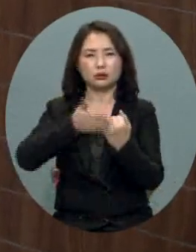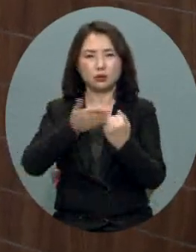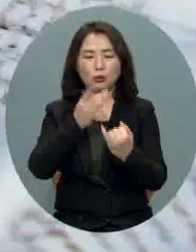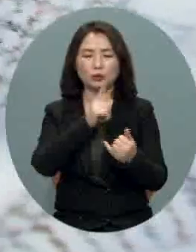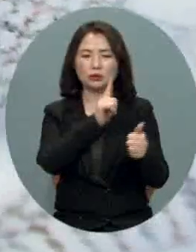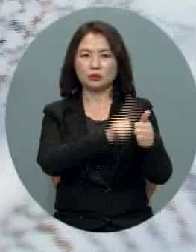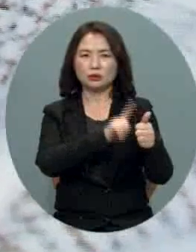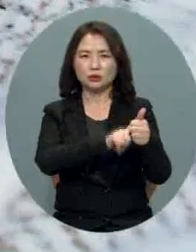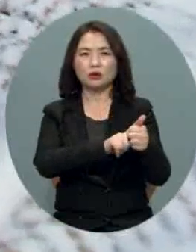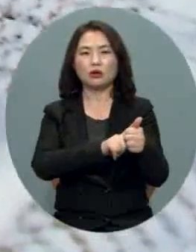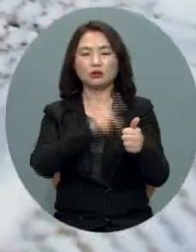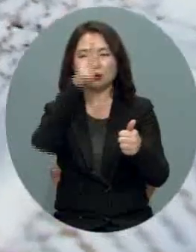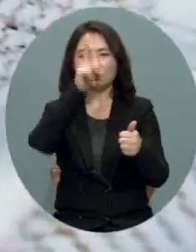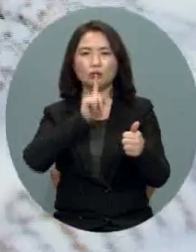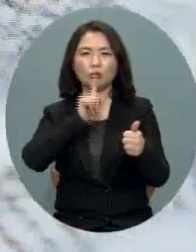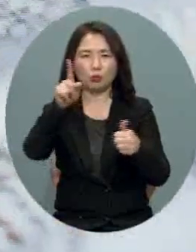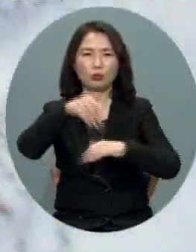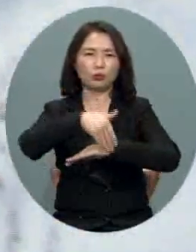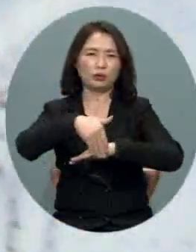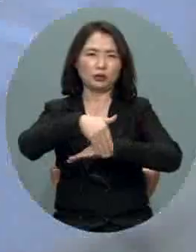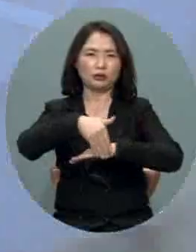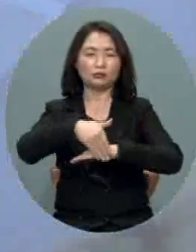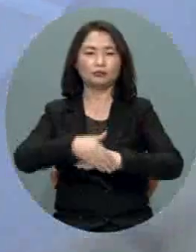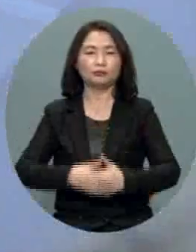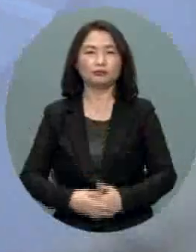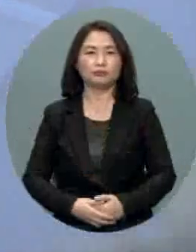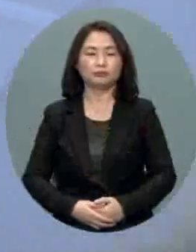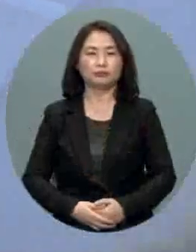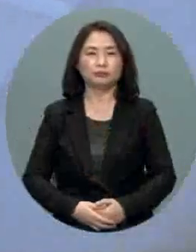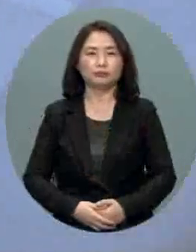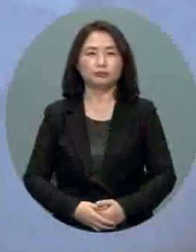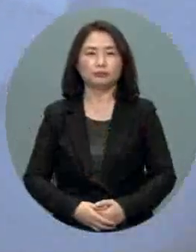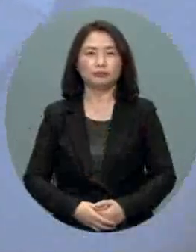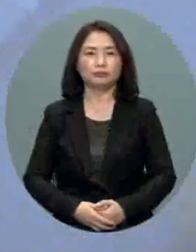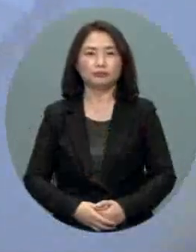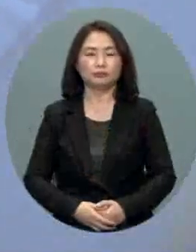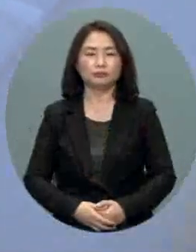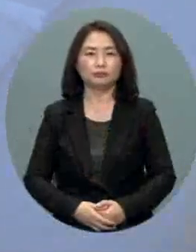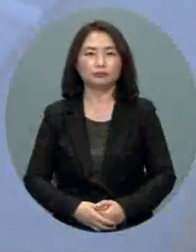혐의로 A 구의원을 경찰에 고소할 예정입니다. MBC 뉴스 손은민입니다.